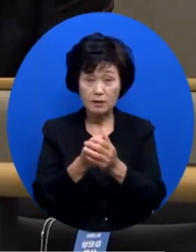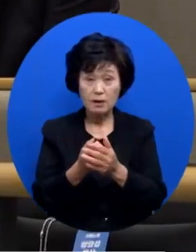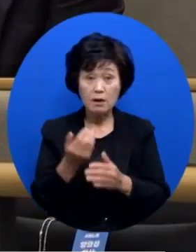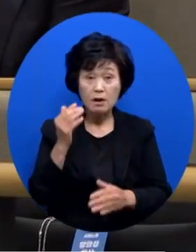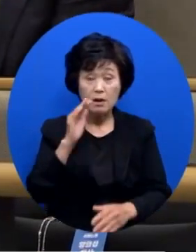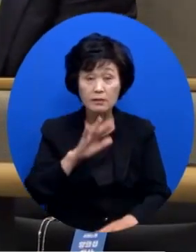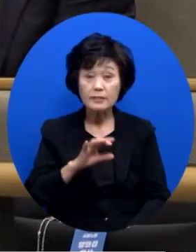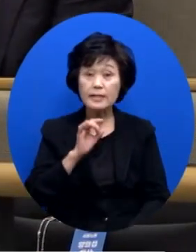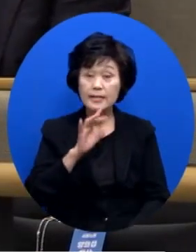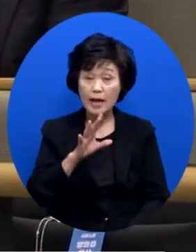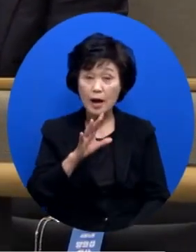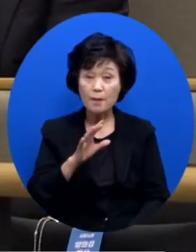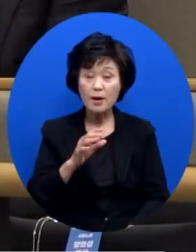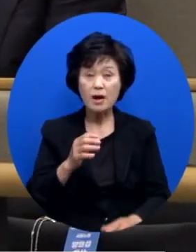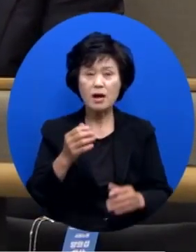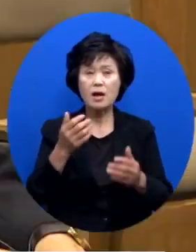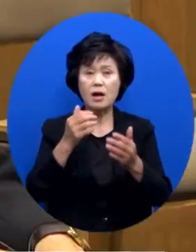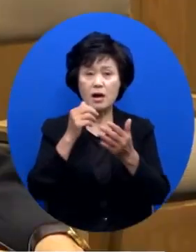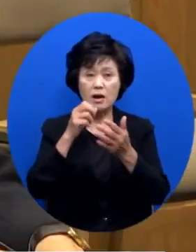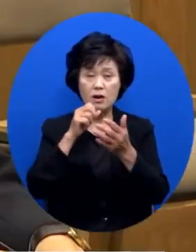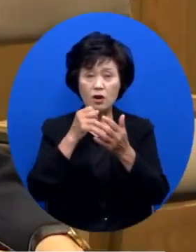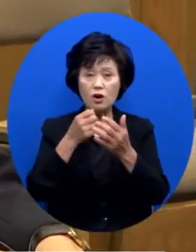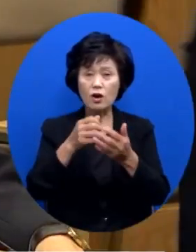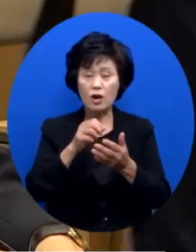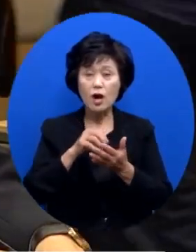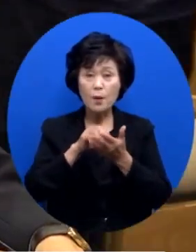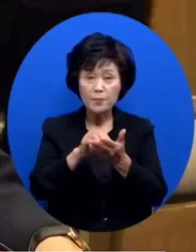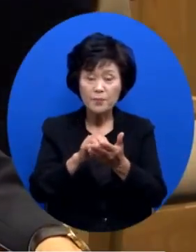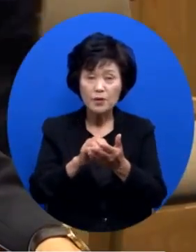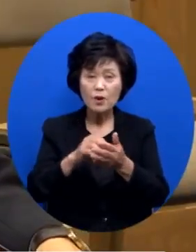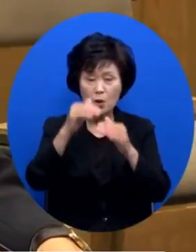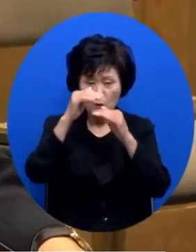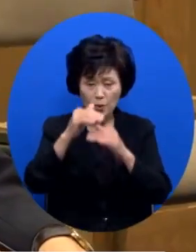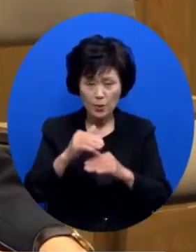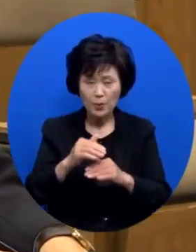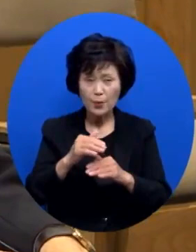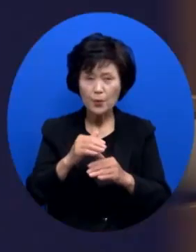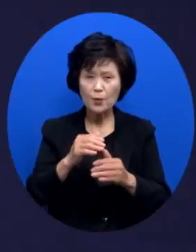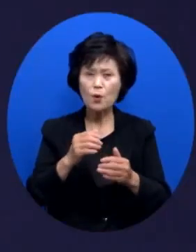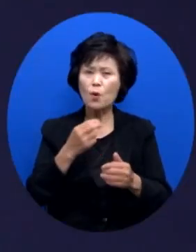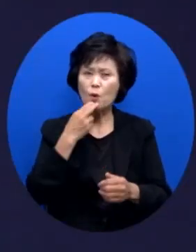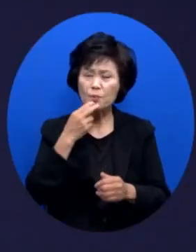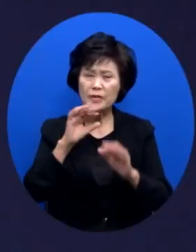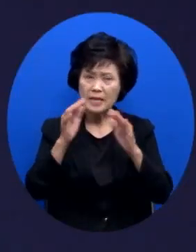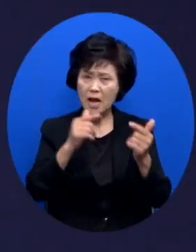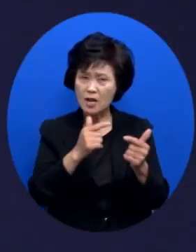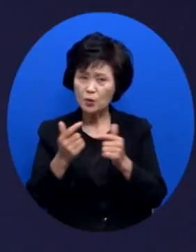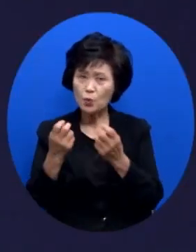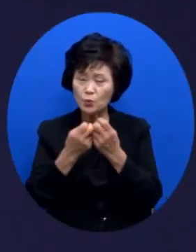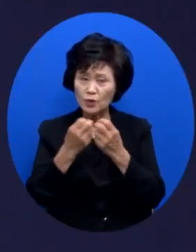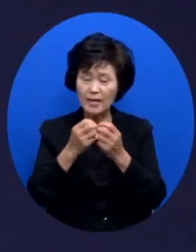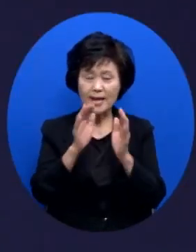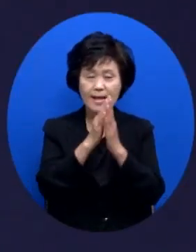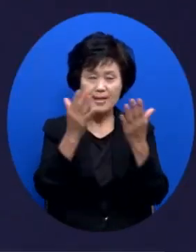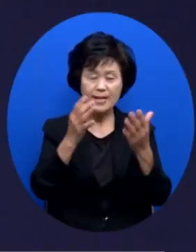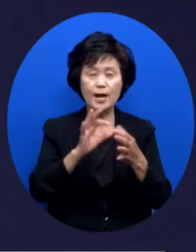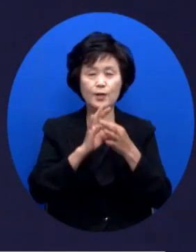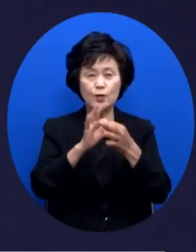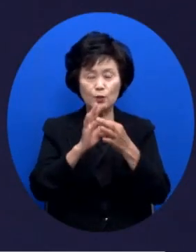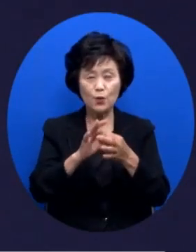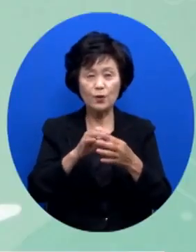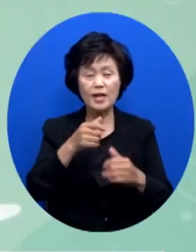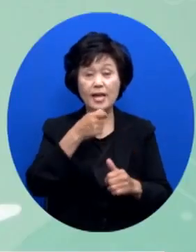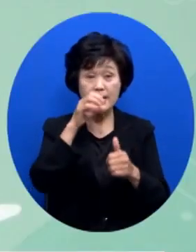없는 점을 감안해 교회에서 아동 세례자에 대한 교육이 필요한 상황. 장로회 신학대학교